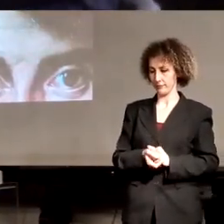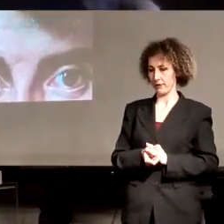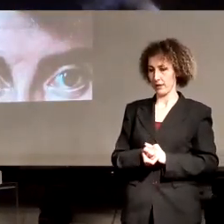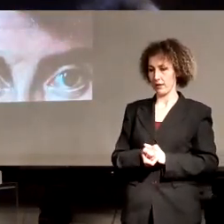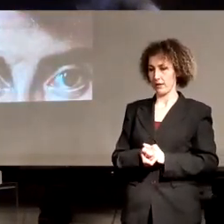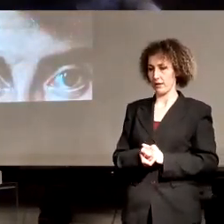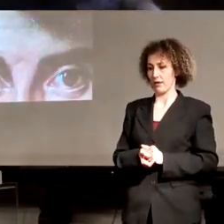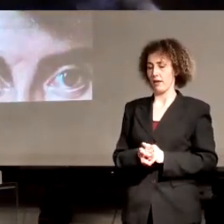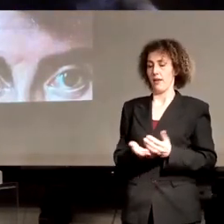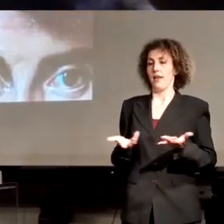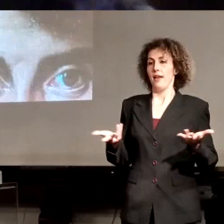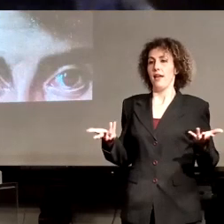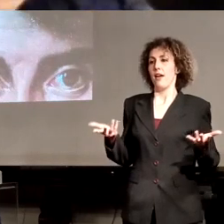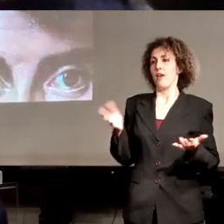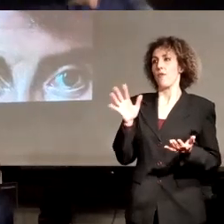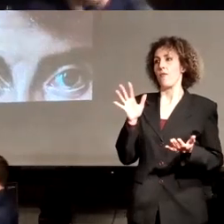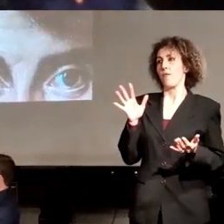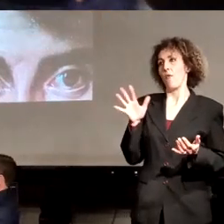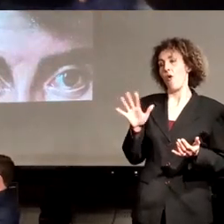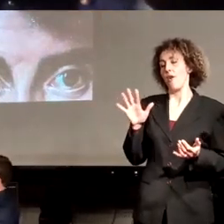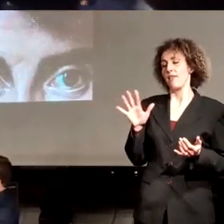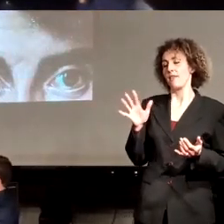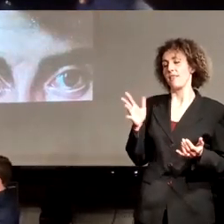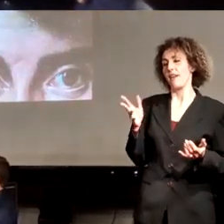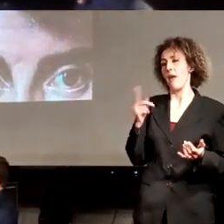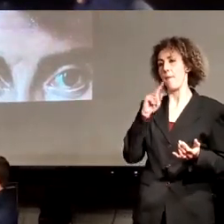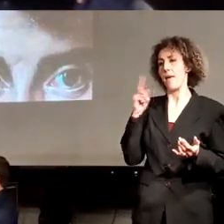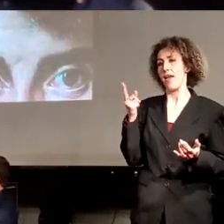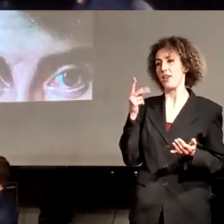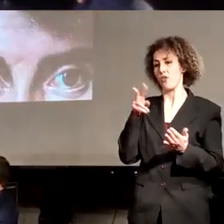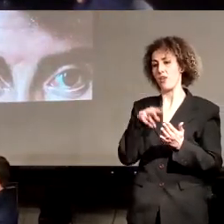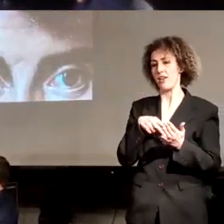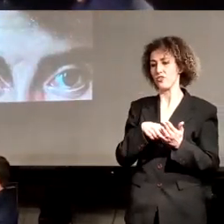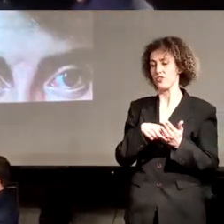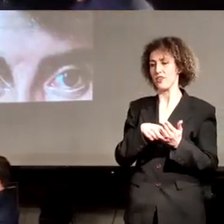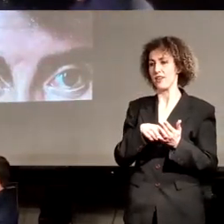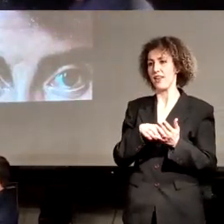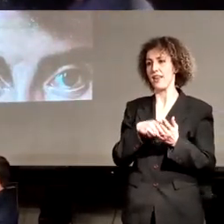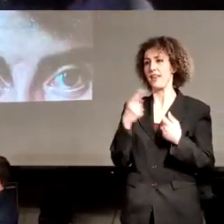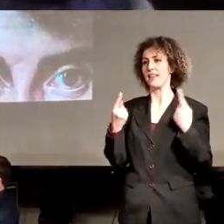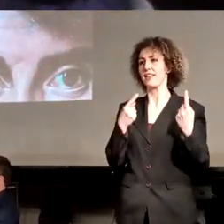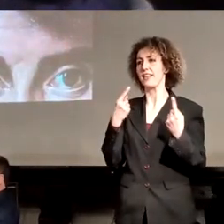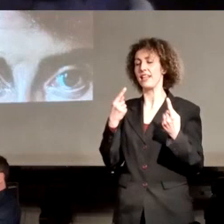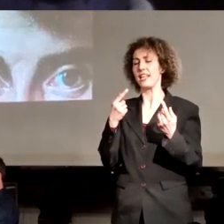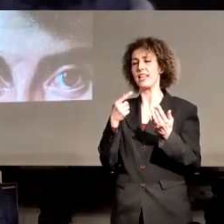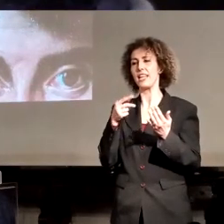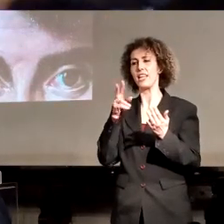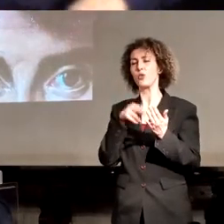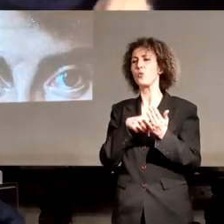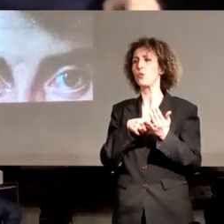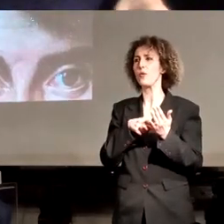no insomma forse una volta migliore era legge lasciare l'area la lettura di tutto